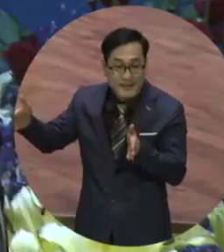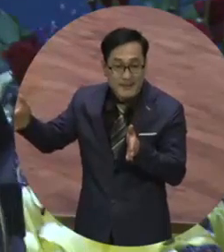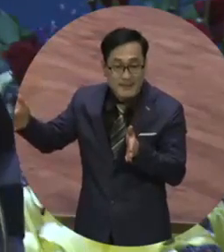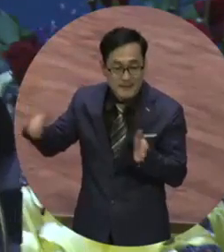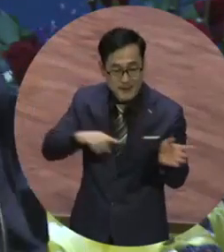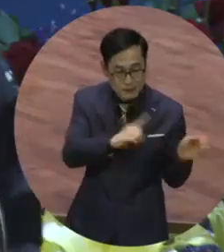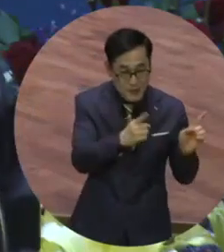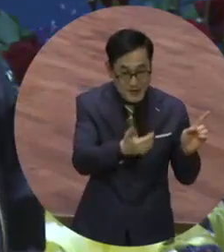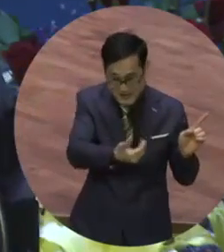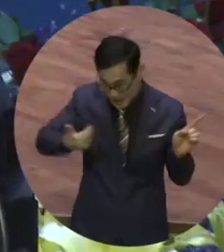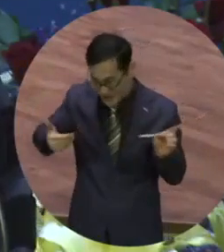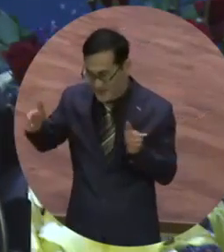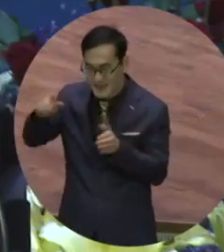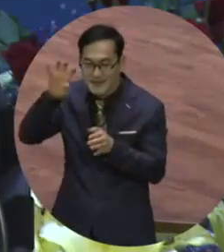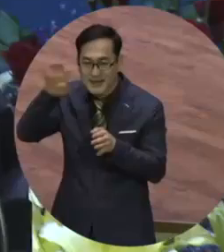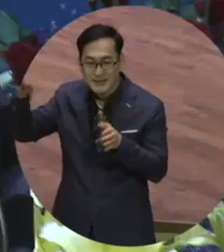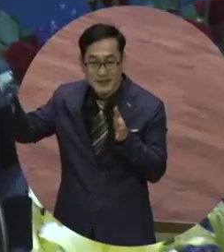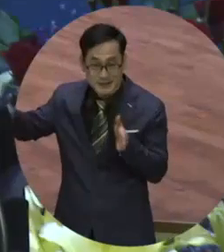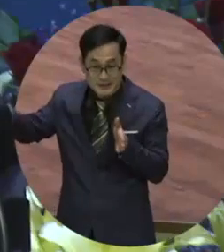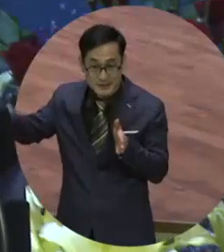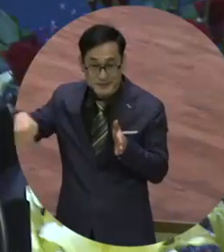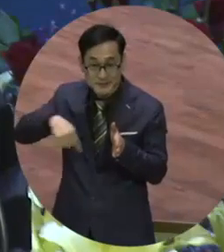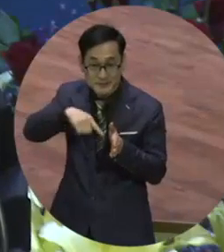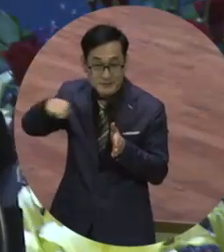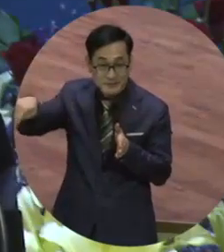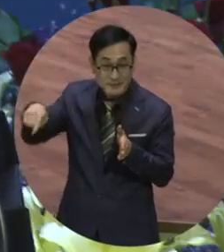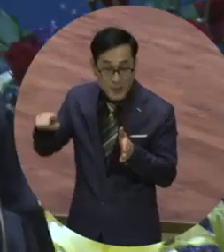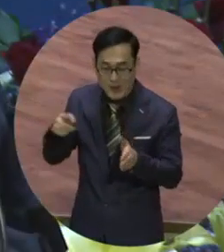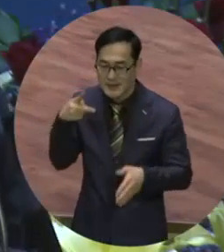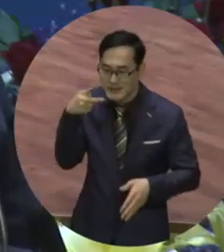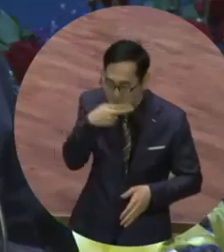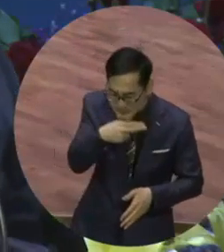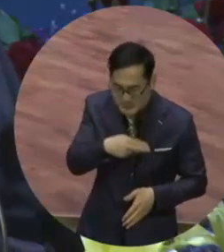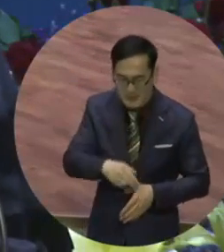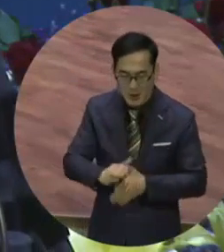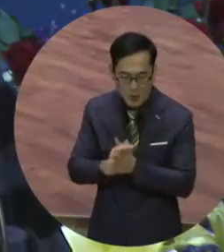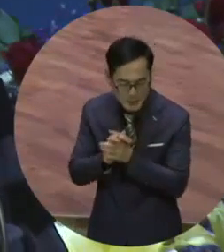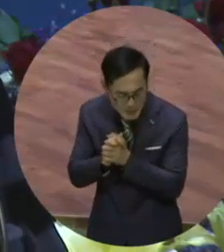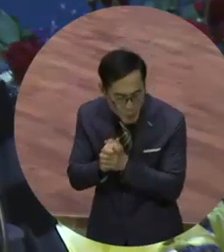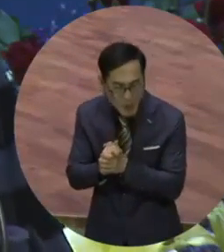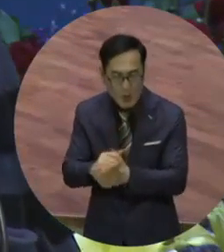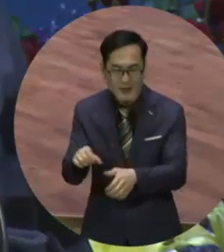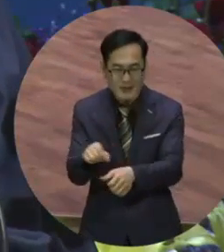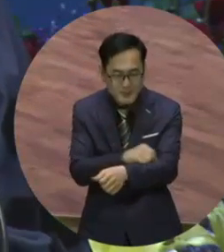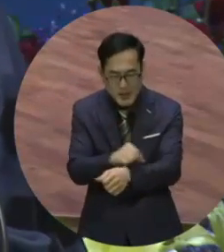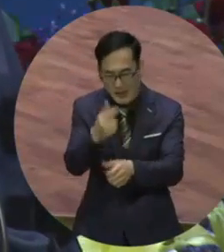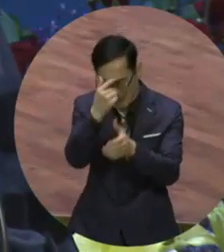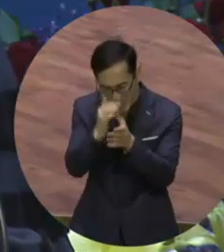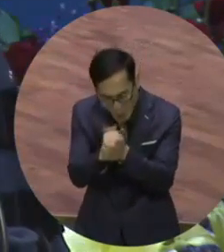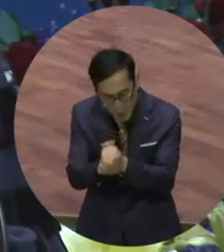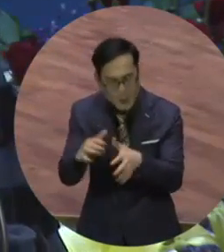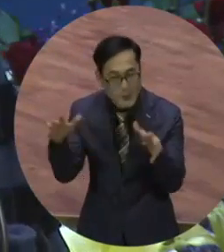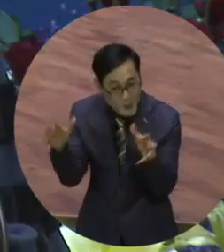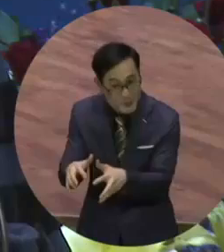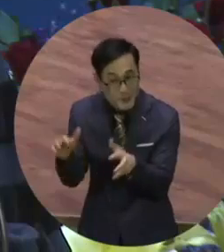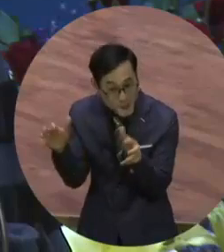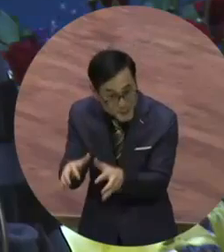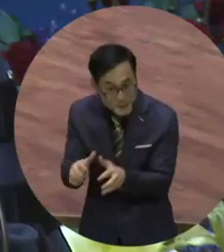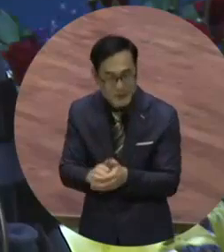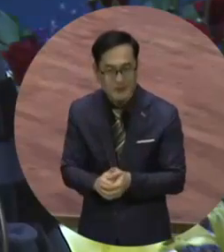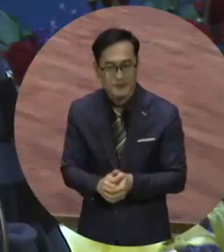이 40일 동안 한국 교회가 뭡니까? 주로 금식하면서 이 특별 기도에 하면서